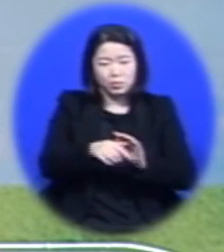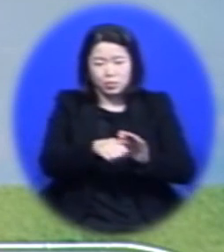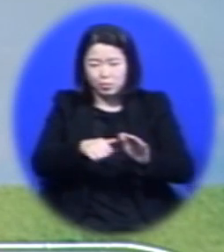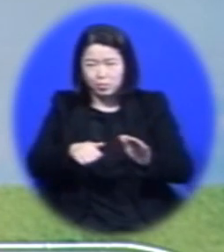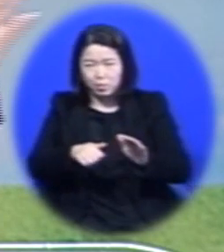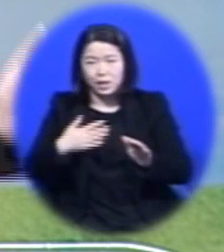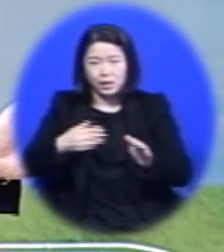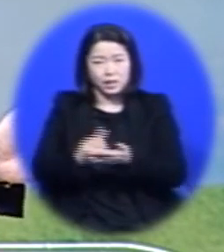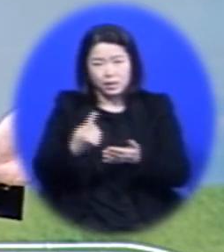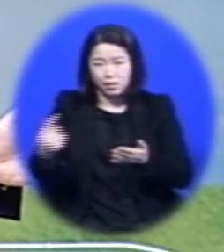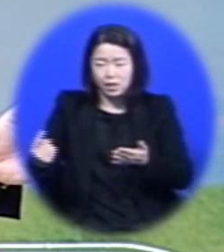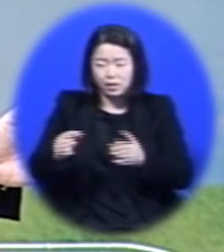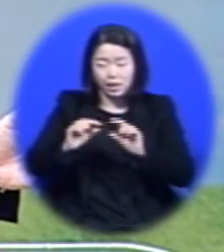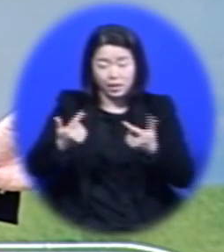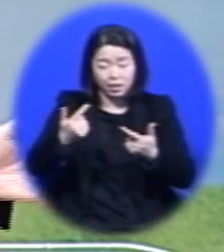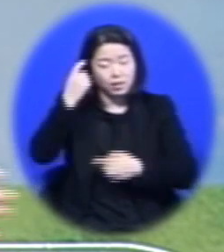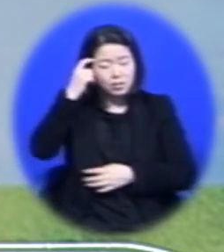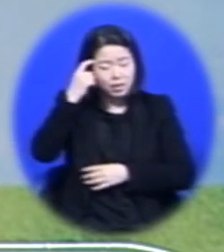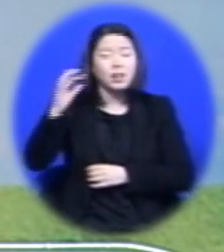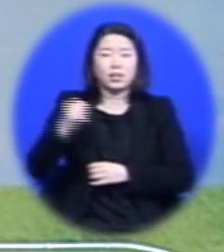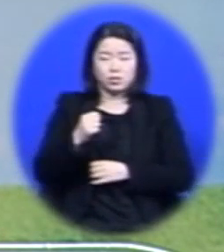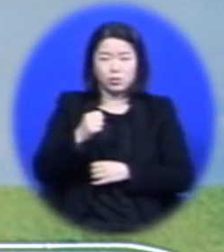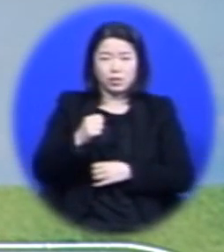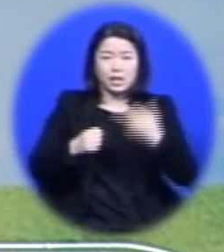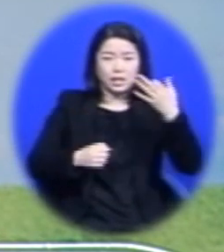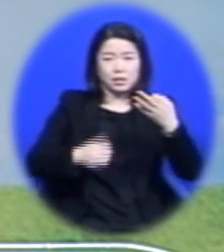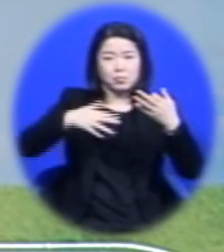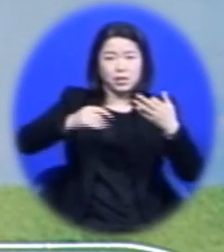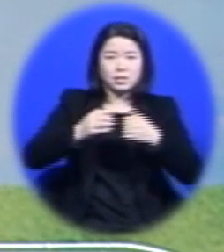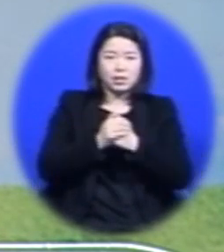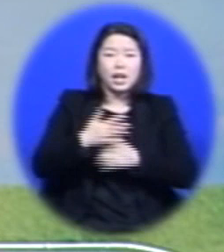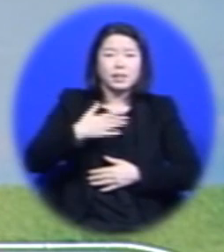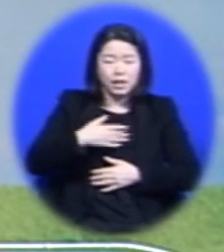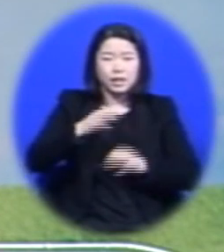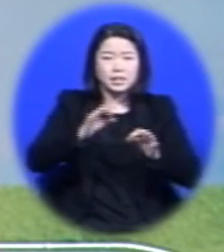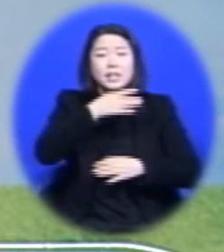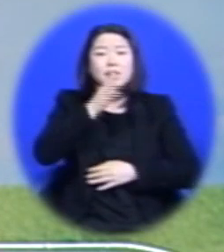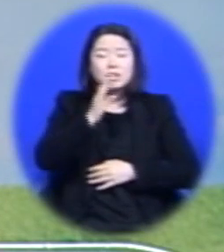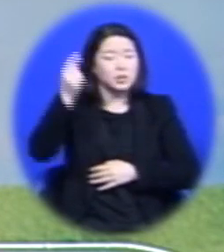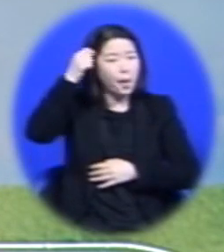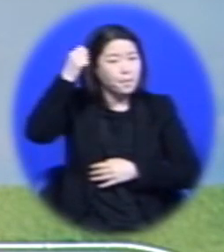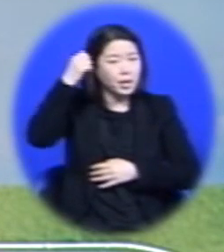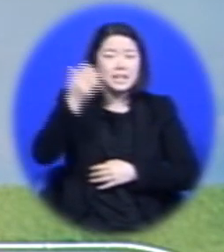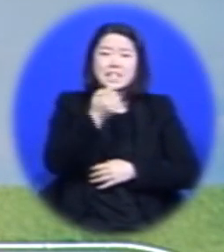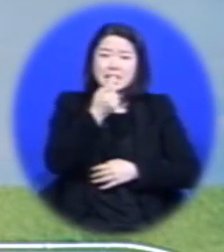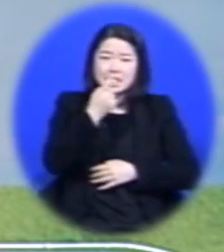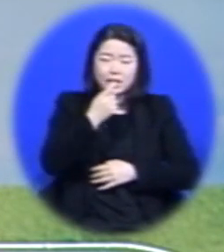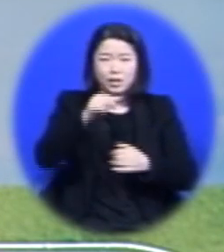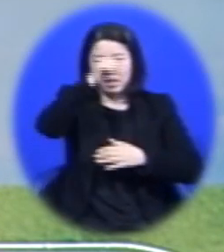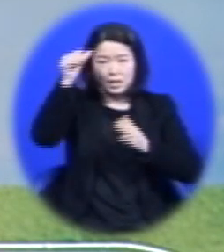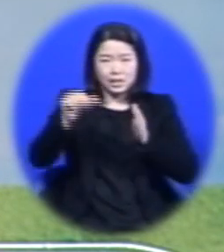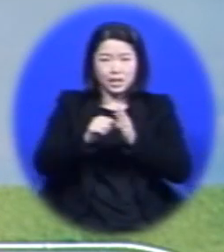나를 떠나신 건가 18절에 내가 이제 늙어서 머리카락에 희끗희끗 인생의 서리가